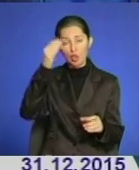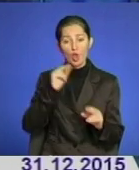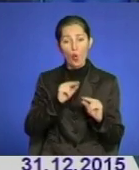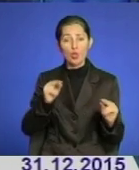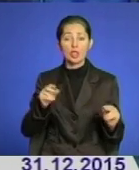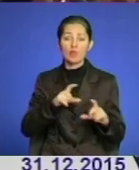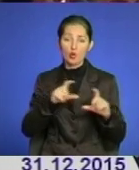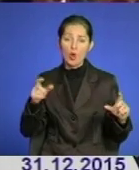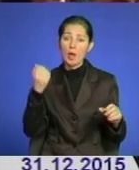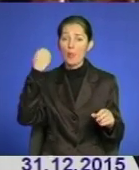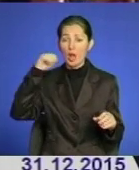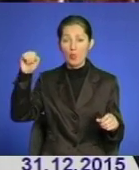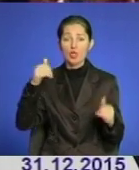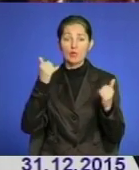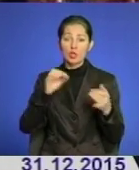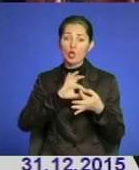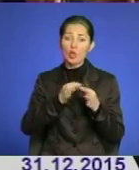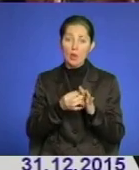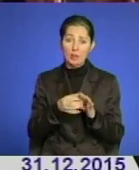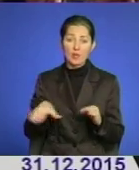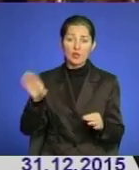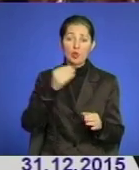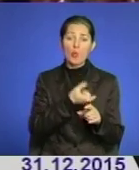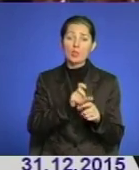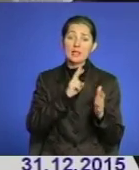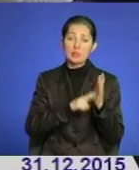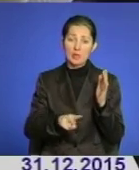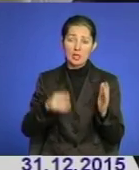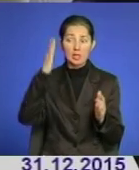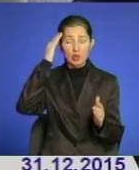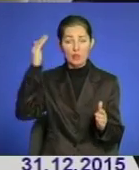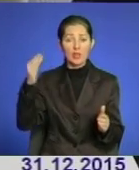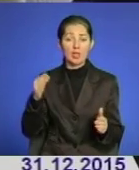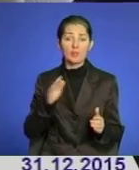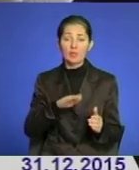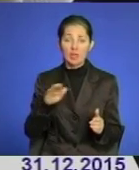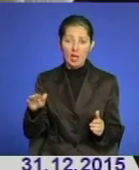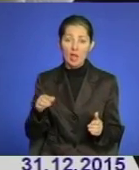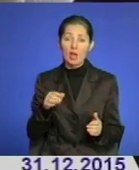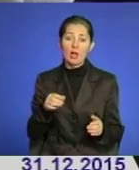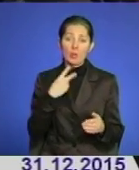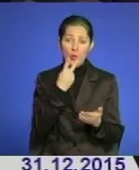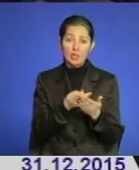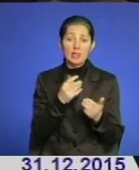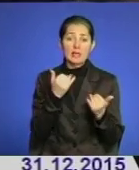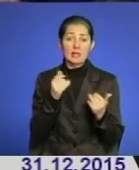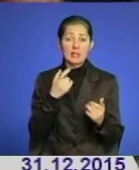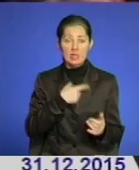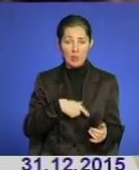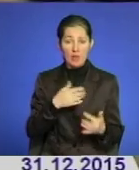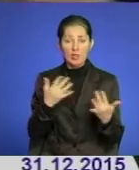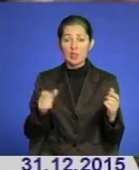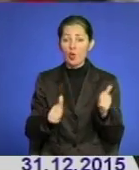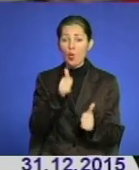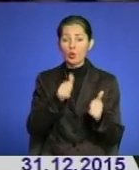олімпіад. Усього понад 70 талановитих, обдарованих дітей зарекомендували себе в розмаїтих конкурсах,